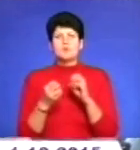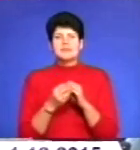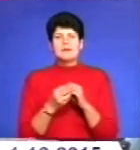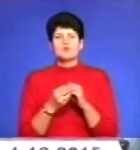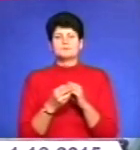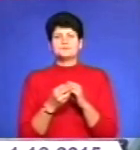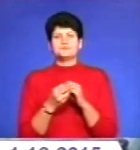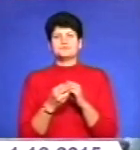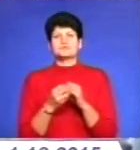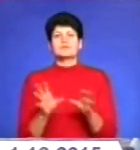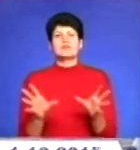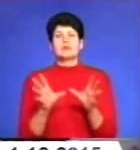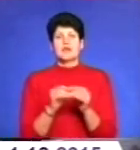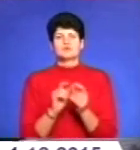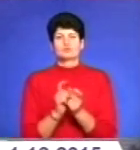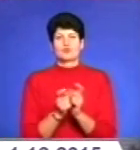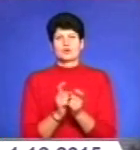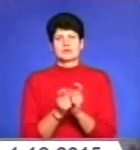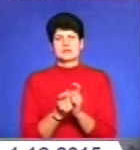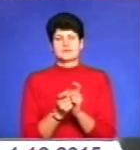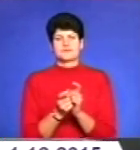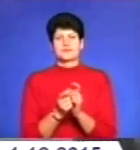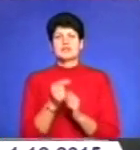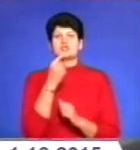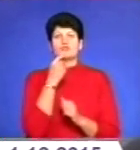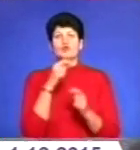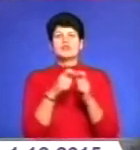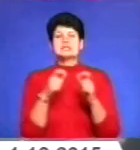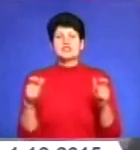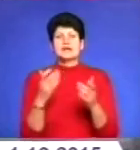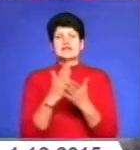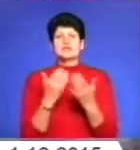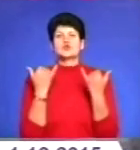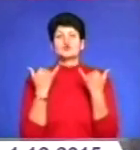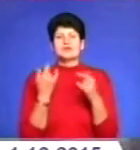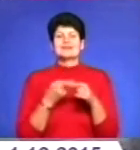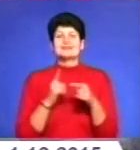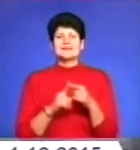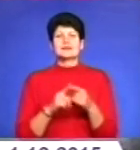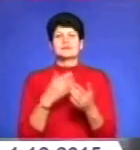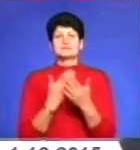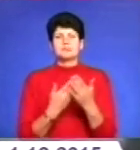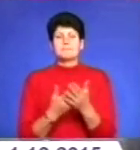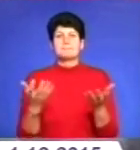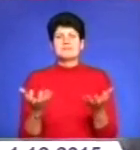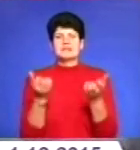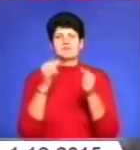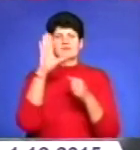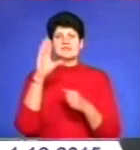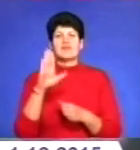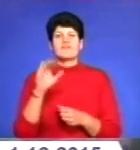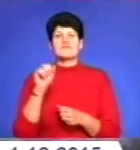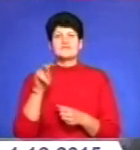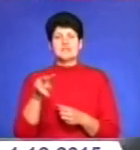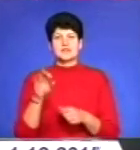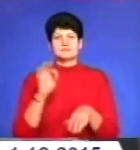разом боротися. Червона стрічка, яка у вас сьогодні, це є символ всесвітньої підтримки усіх, хто ВІЛ-інфікований. Так.